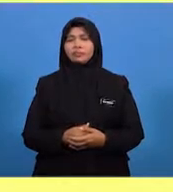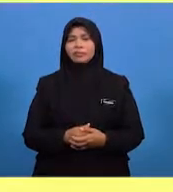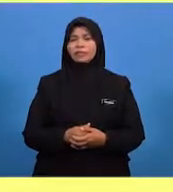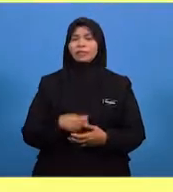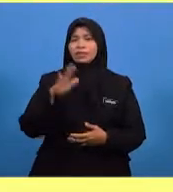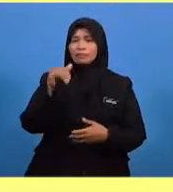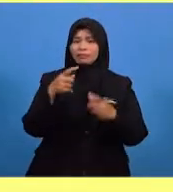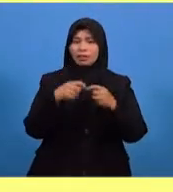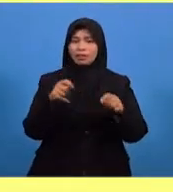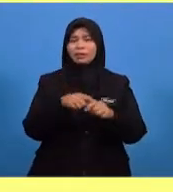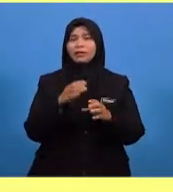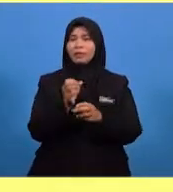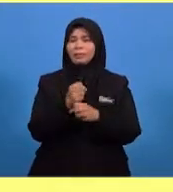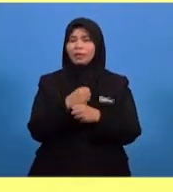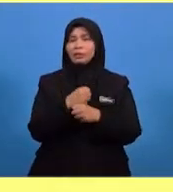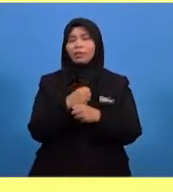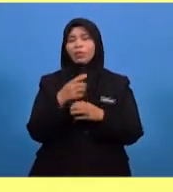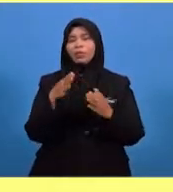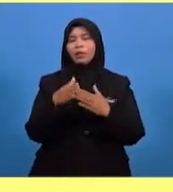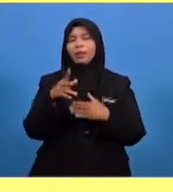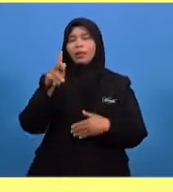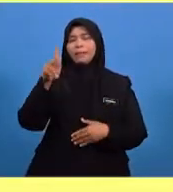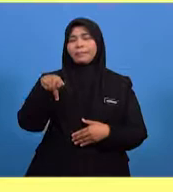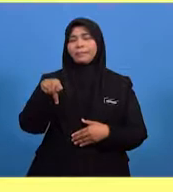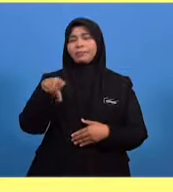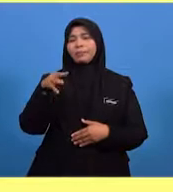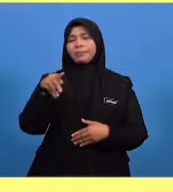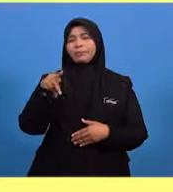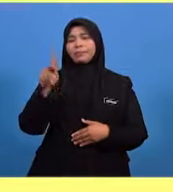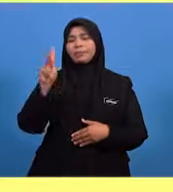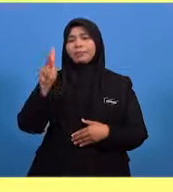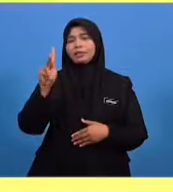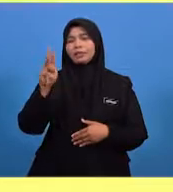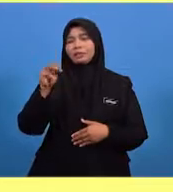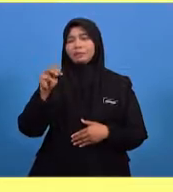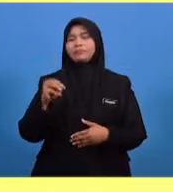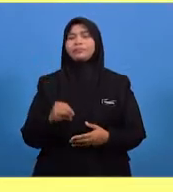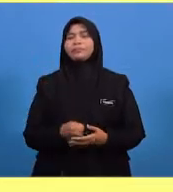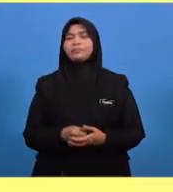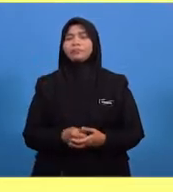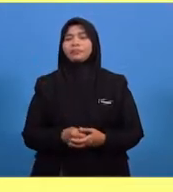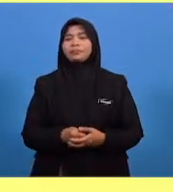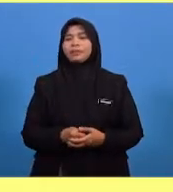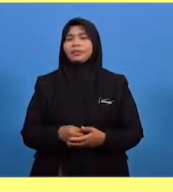mpeg-1 telah dibentuk oleh pick Hai atau Pati komunisme layak